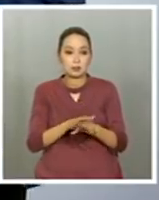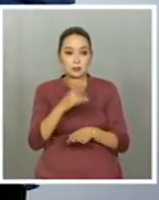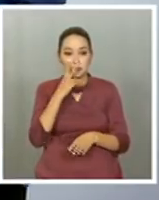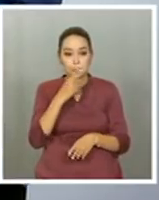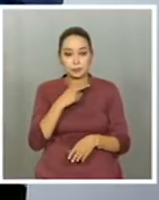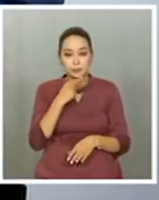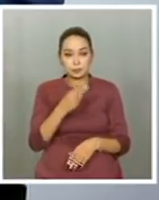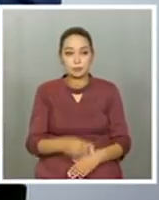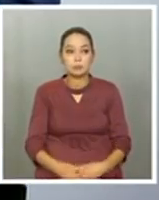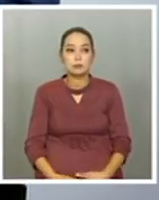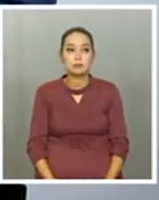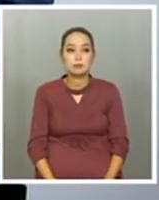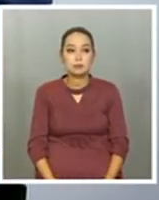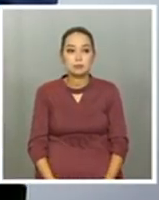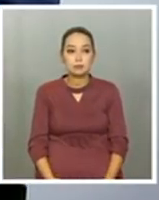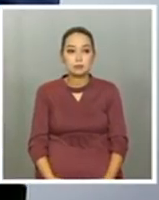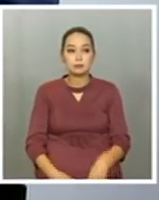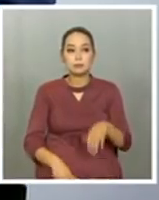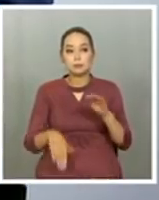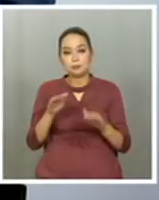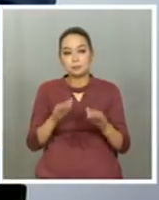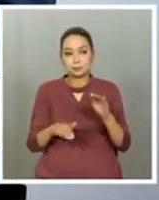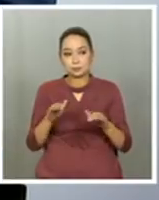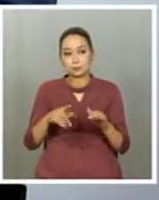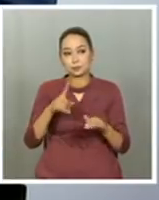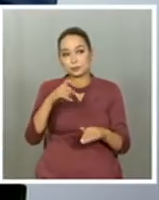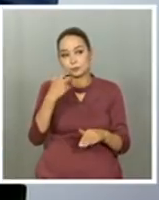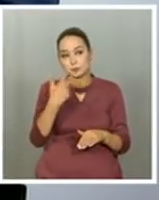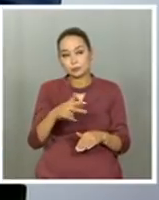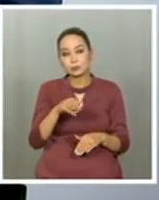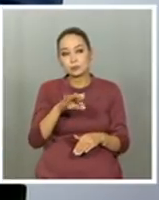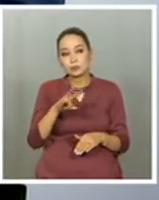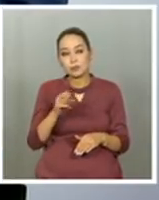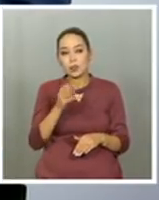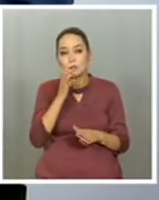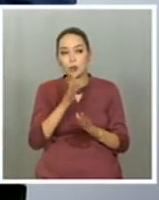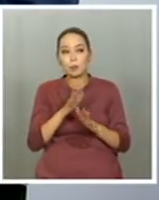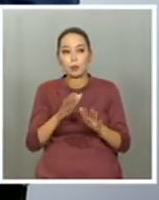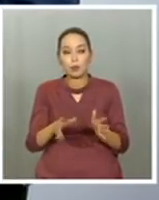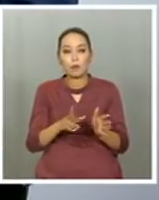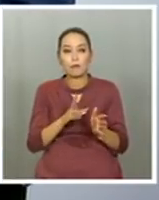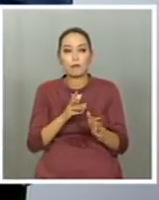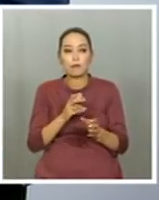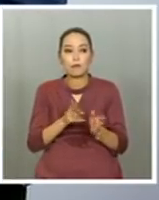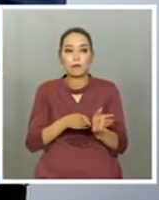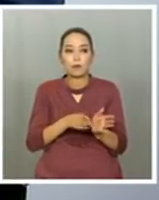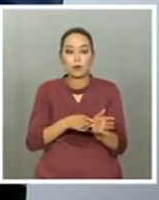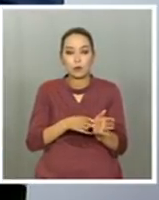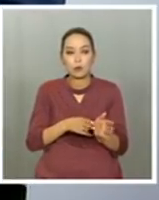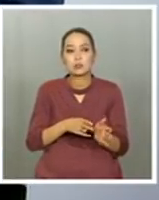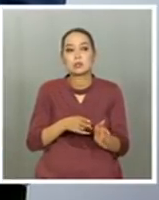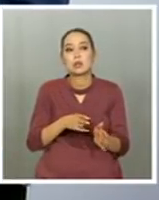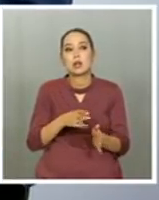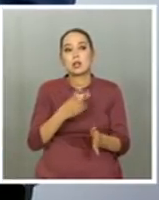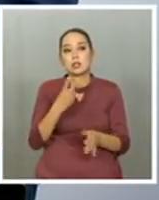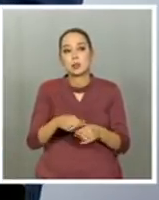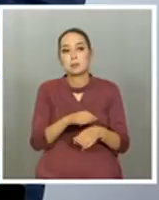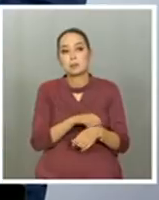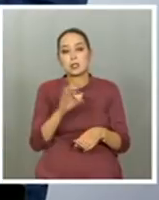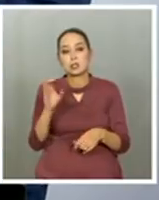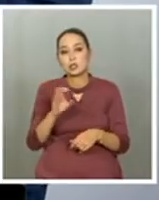аударайық. Тапсырма: массасы 130 тонна тепловоз 2 метр бөлінген секунд жылдамдықпен,